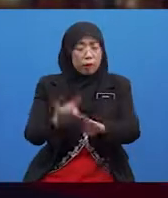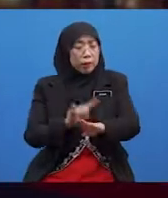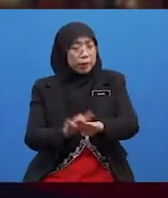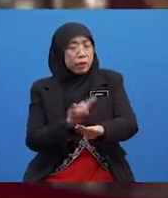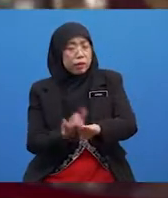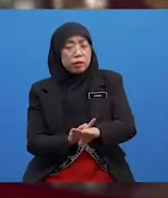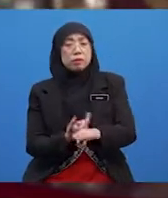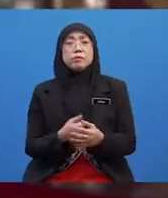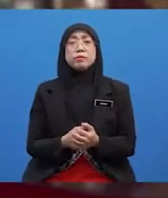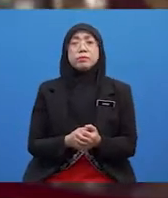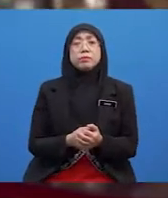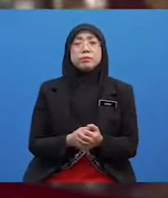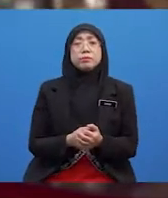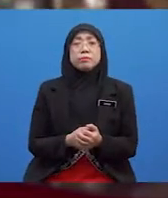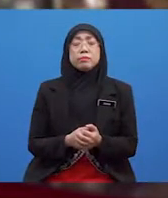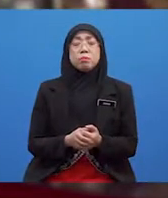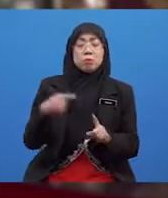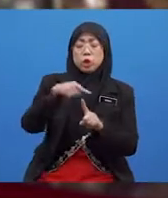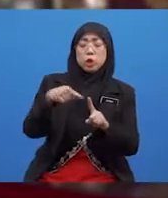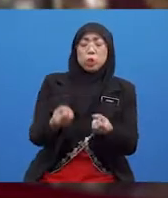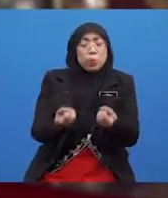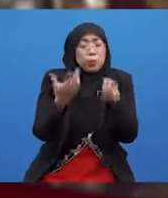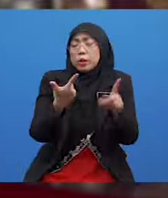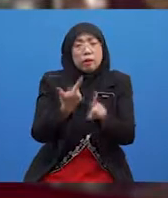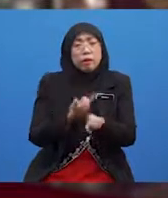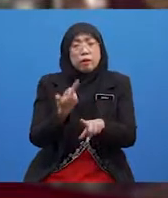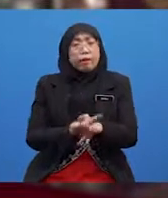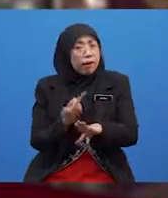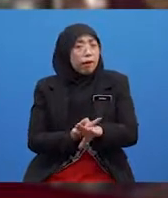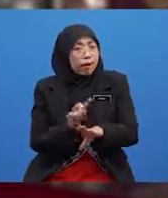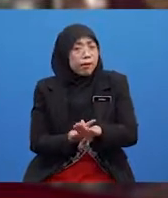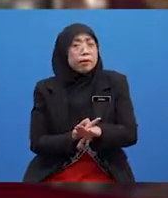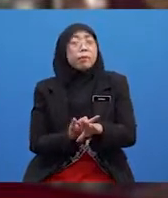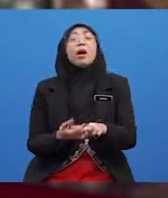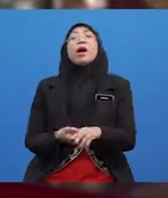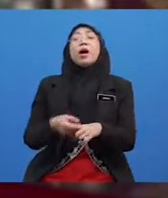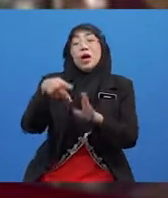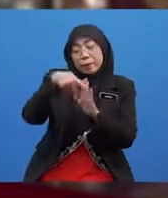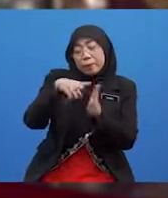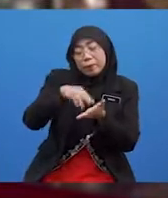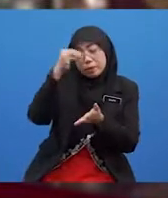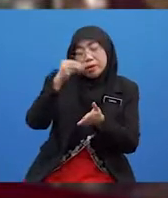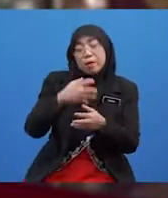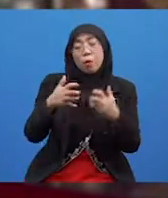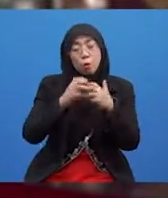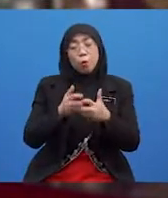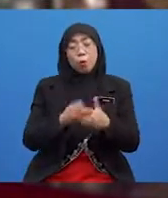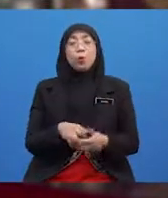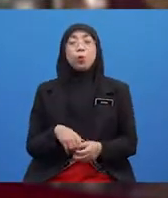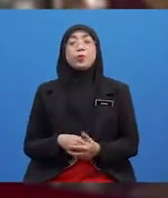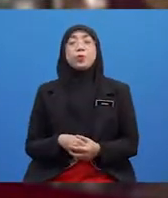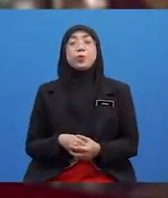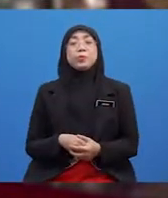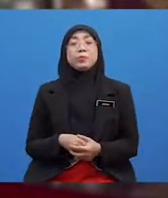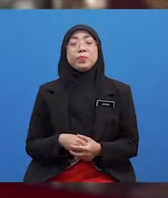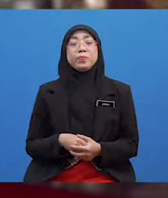kerap. Itu sebabnya latihan dalam sesuatu aktiviti kesukanan itu sangat penting.